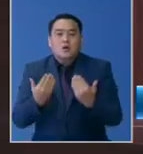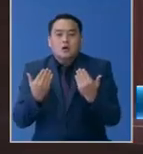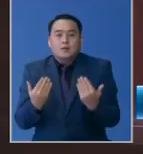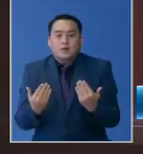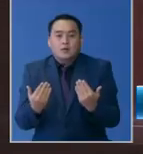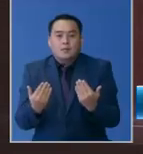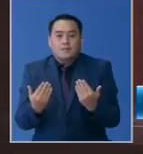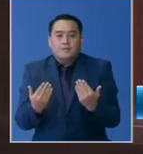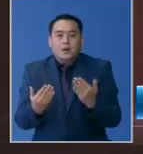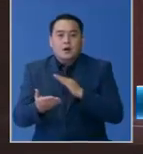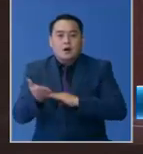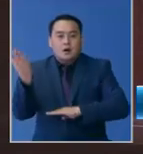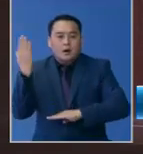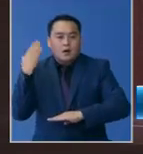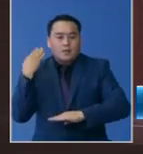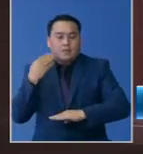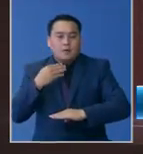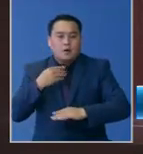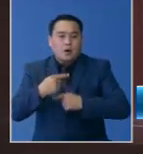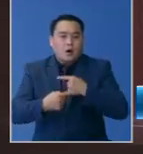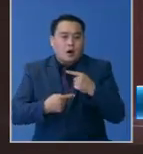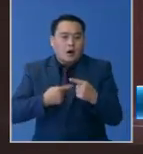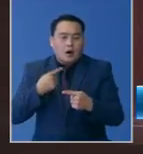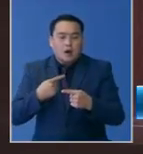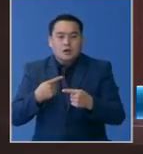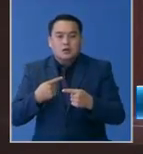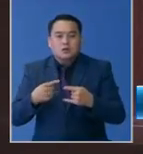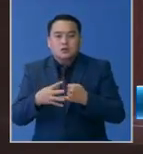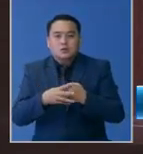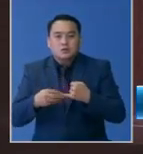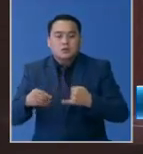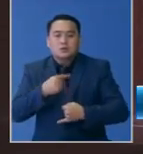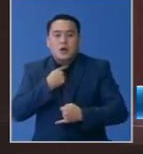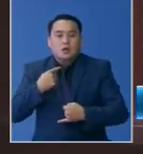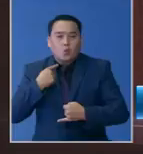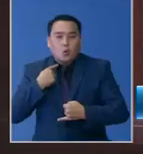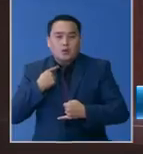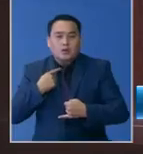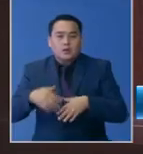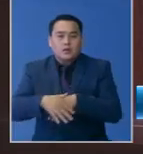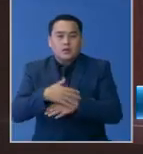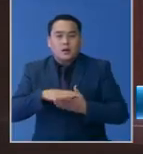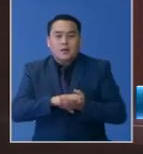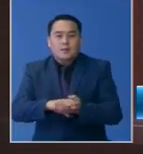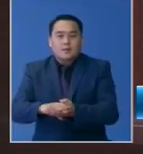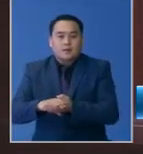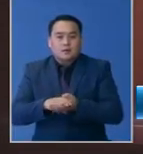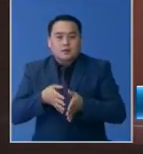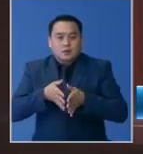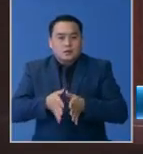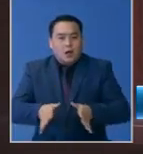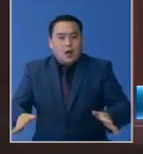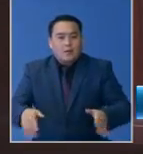орайда бабаларымыз жер жанатына балаған Жетісу өлкесінде елімізде бірліктің тамырын